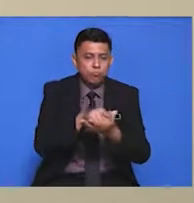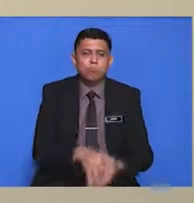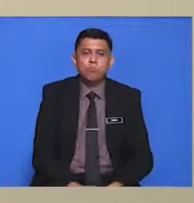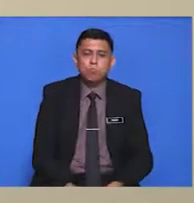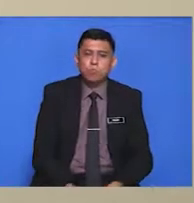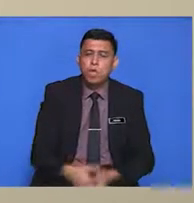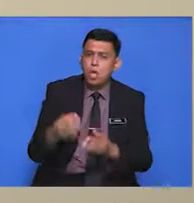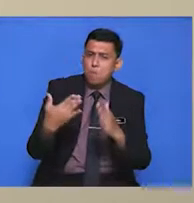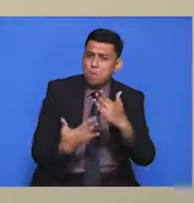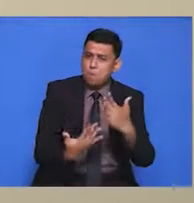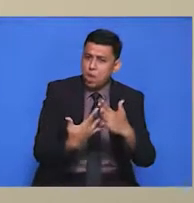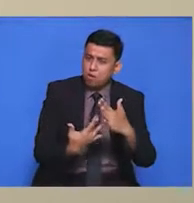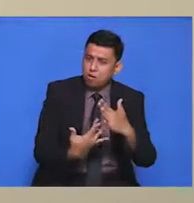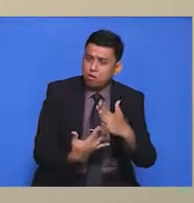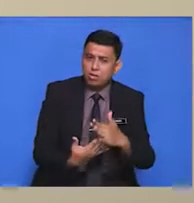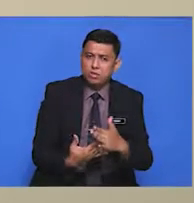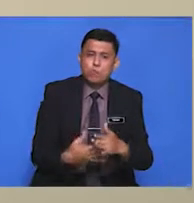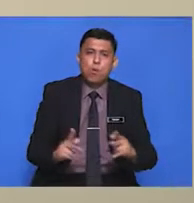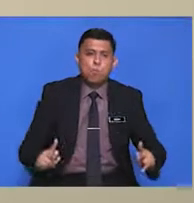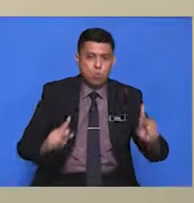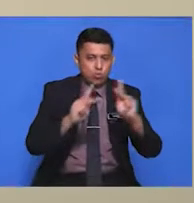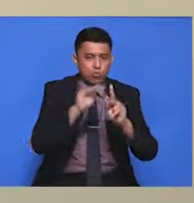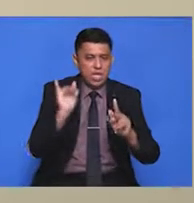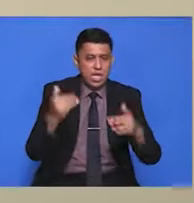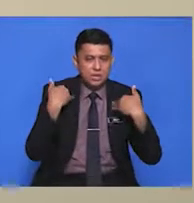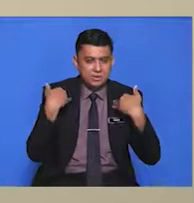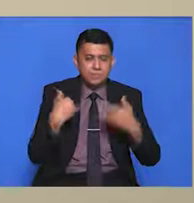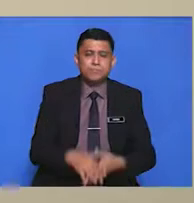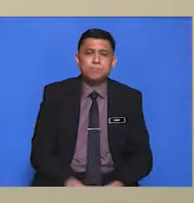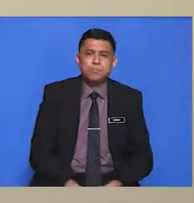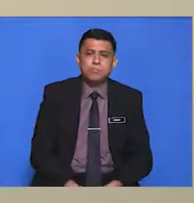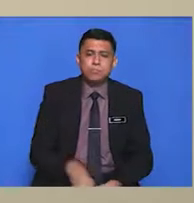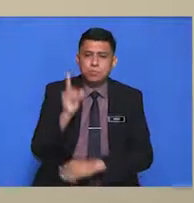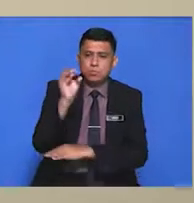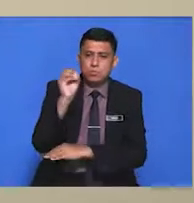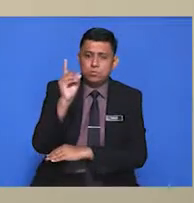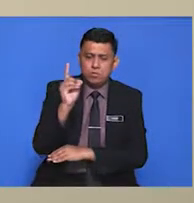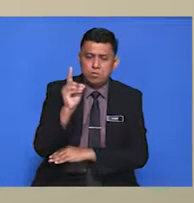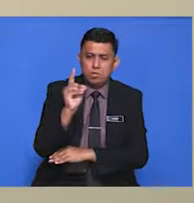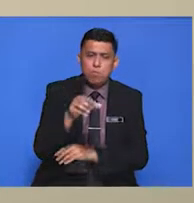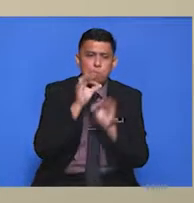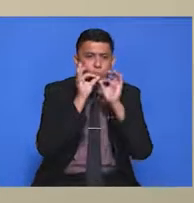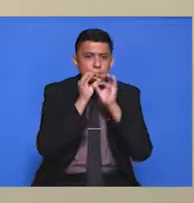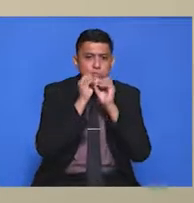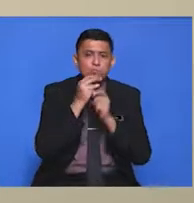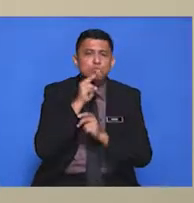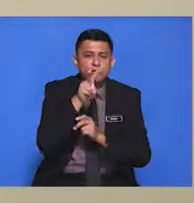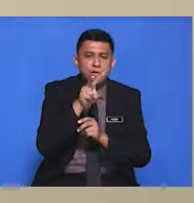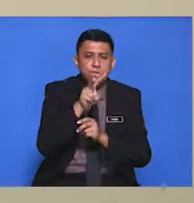umpahannya membakar sebuah pondok yang terdapat di situ. Dodo dan Sidik menjerit meminta mereka